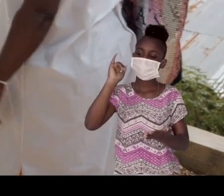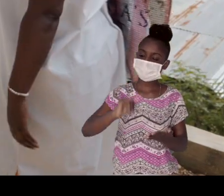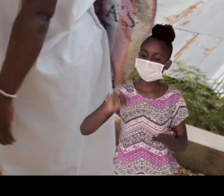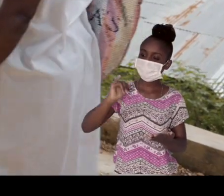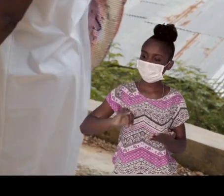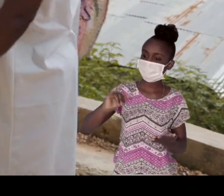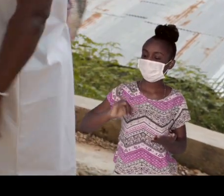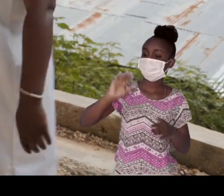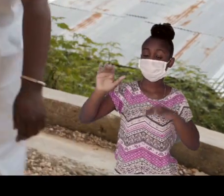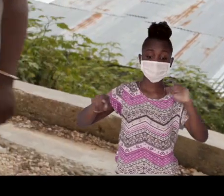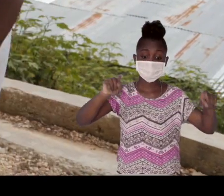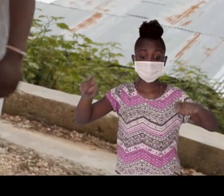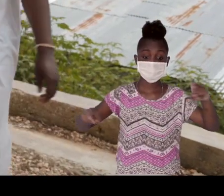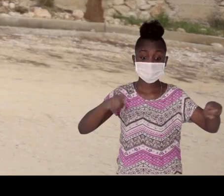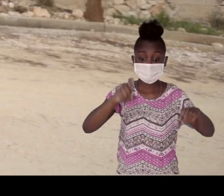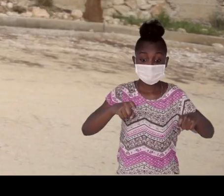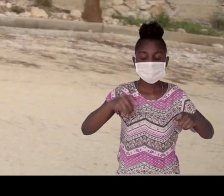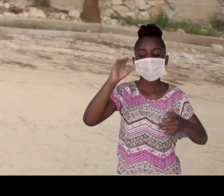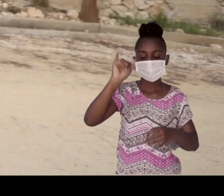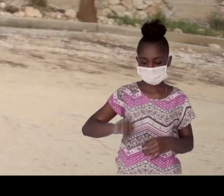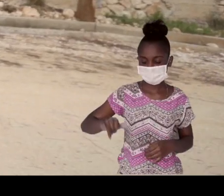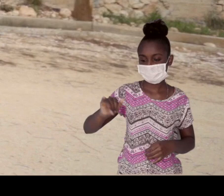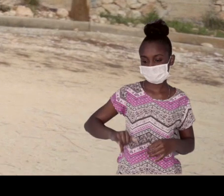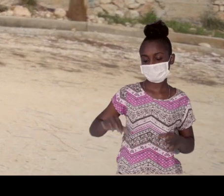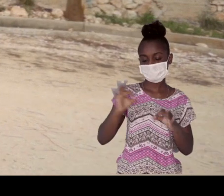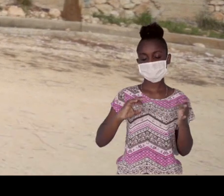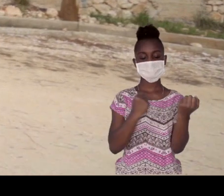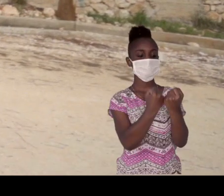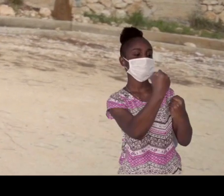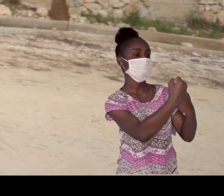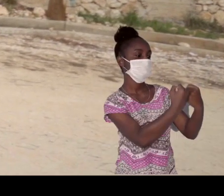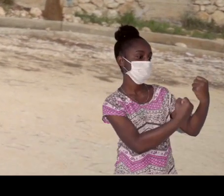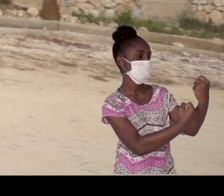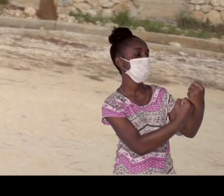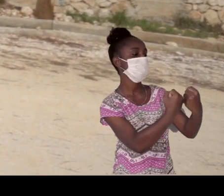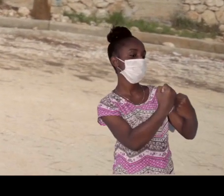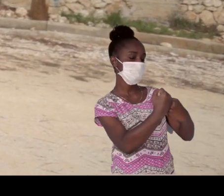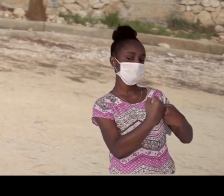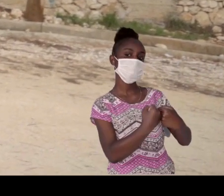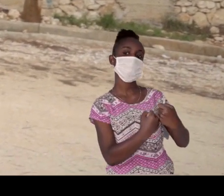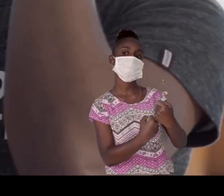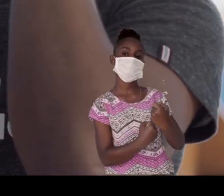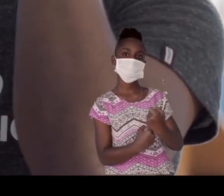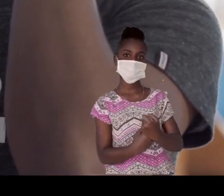nous, pas souci, si nous pas besoin. On fait juste solidarité ça.